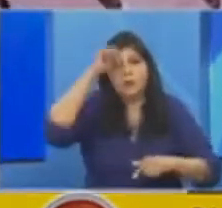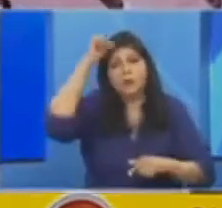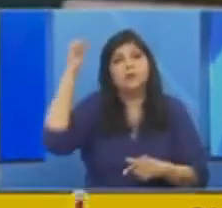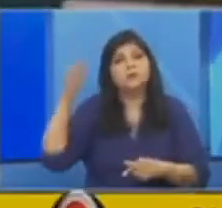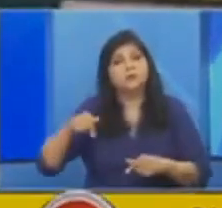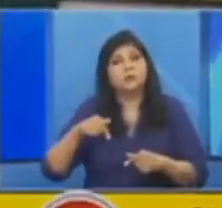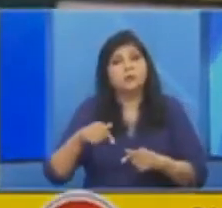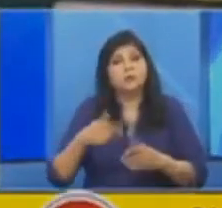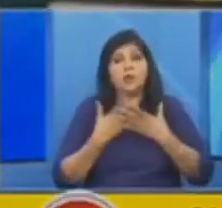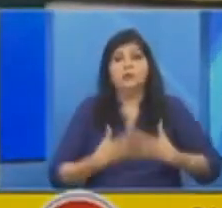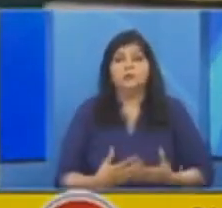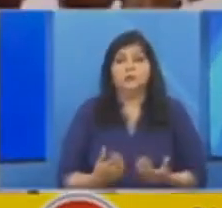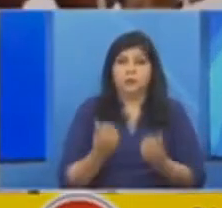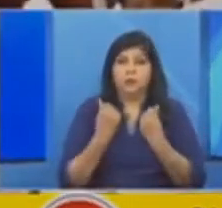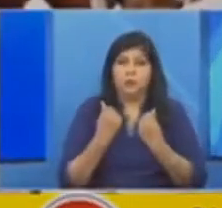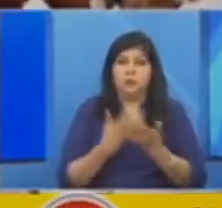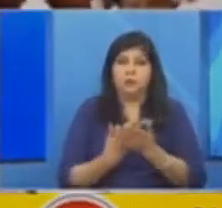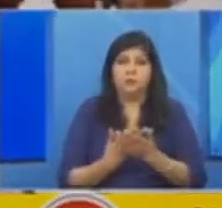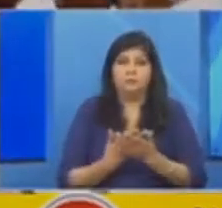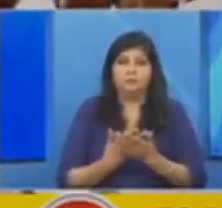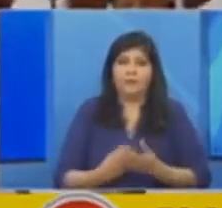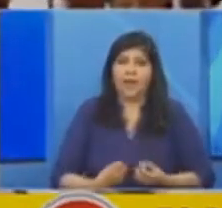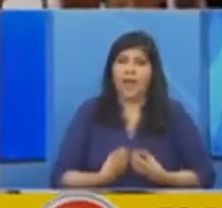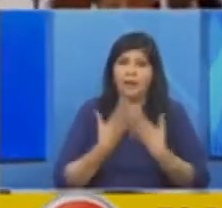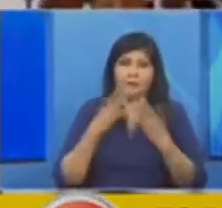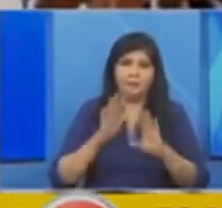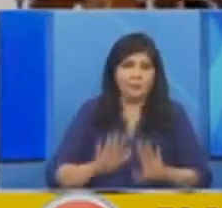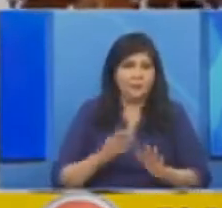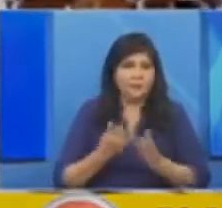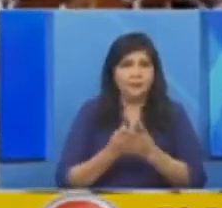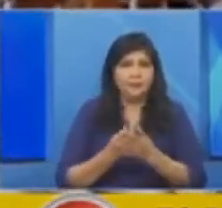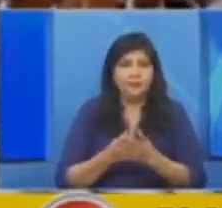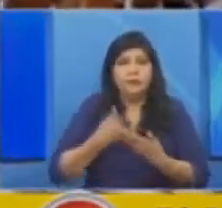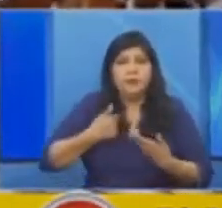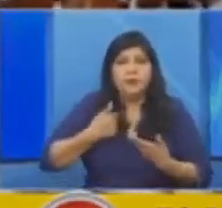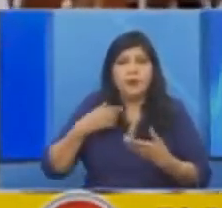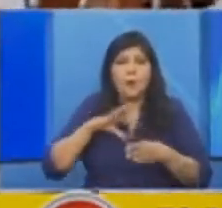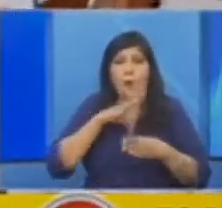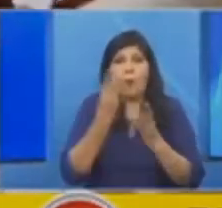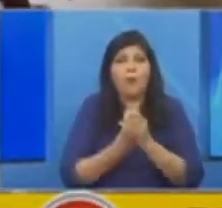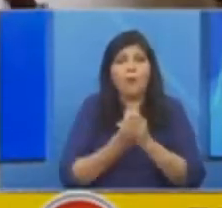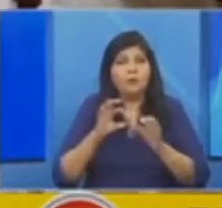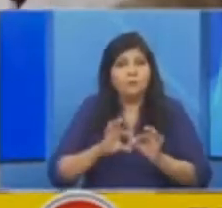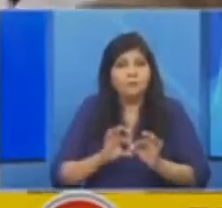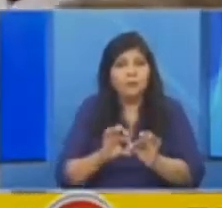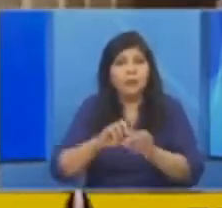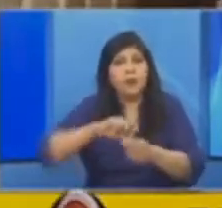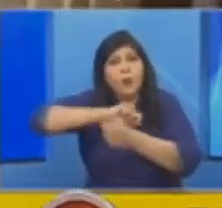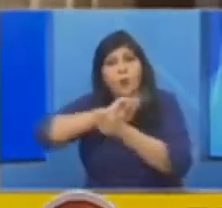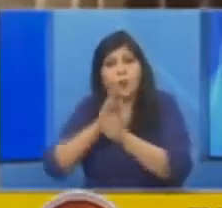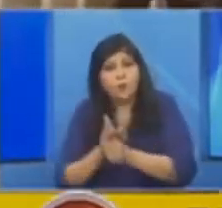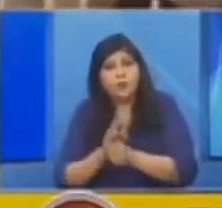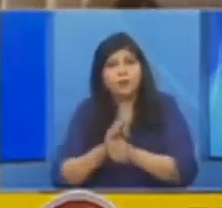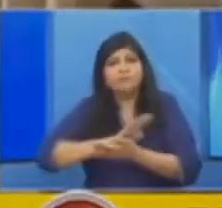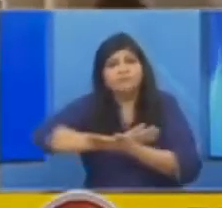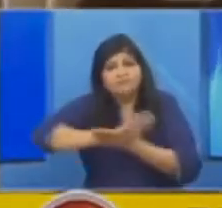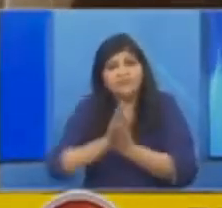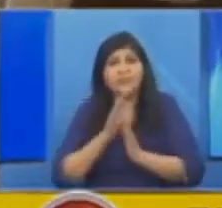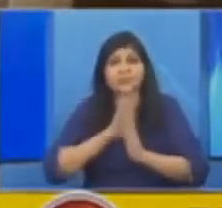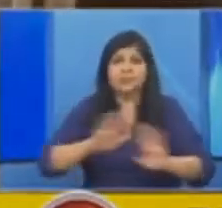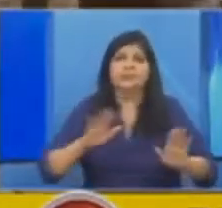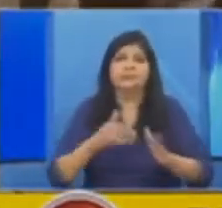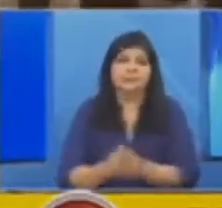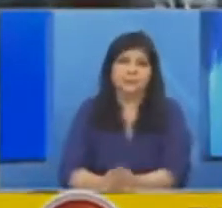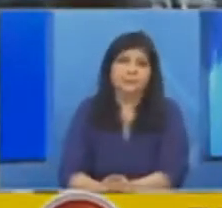स्वस्त रहे सुखी रहे और हम मिलकर के कोरोना को पुरी तरह से